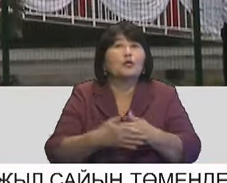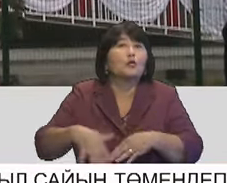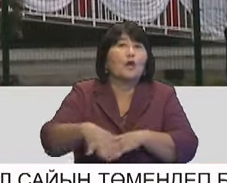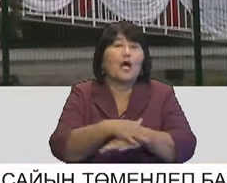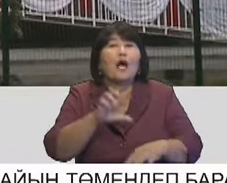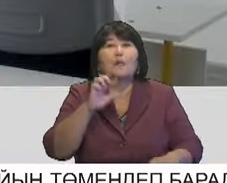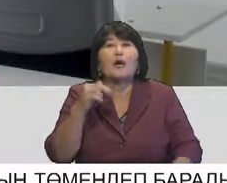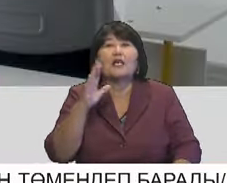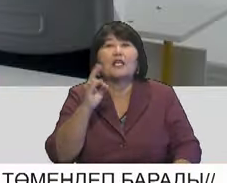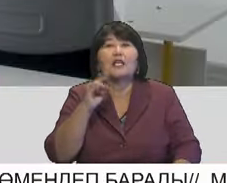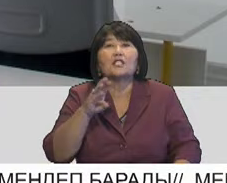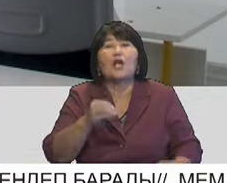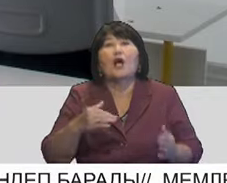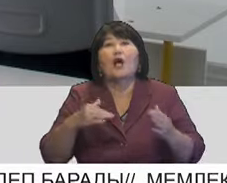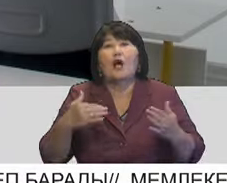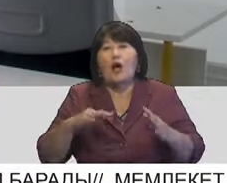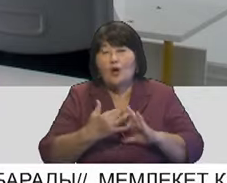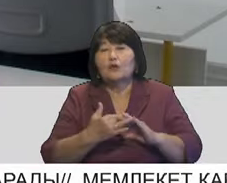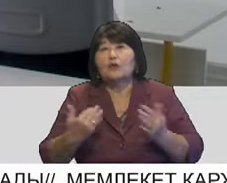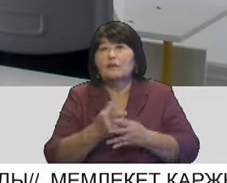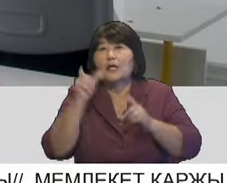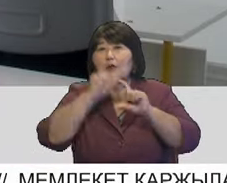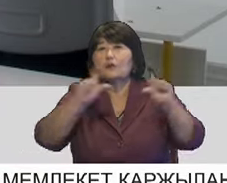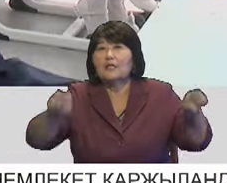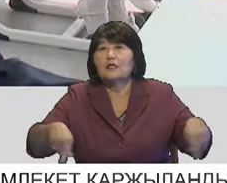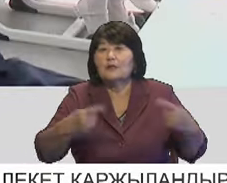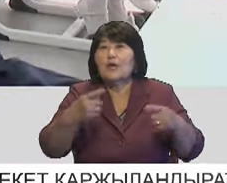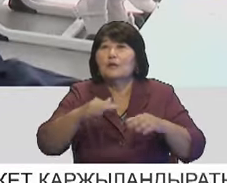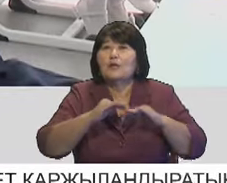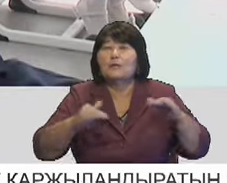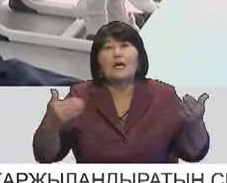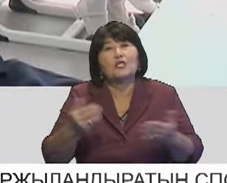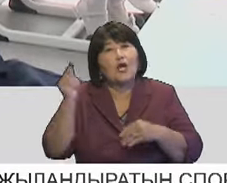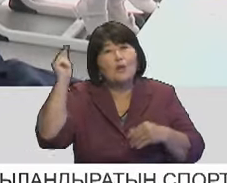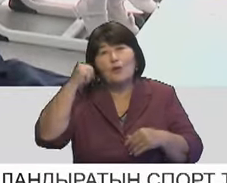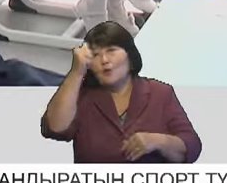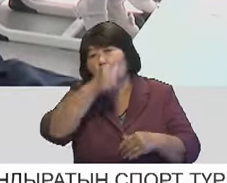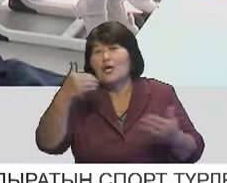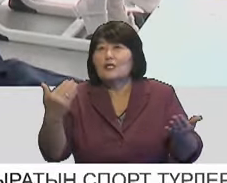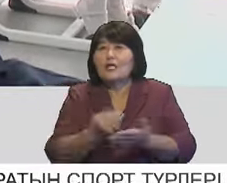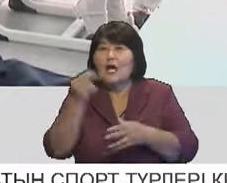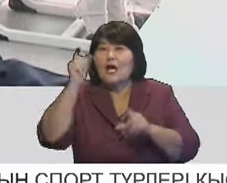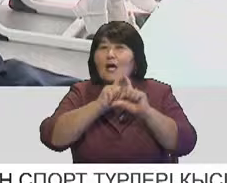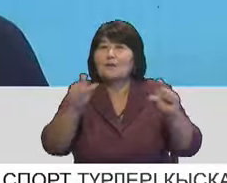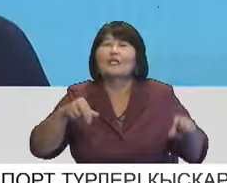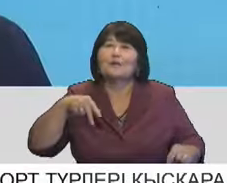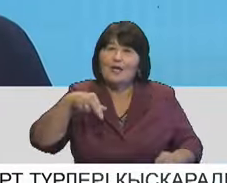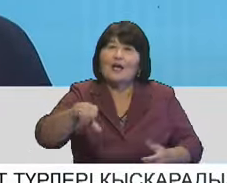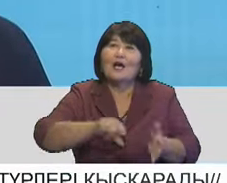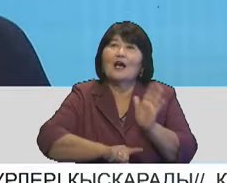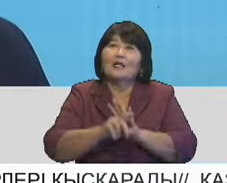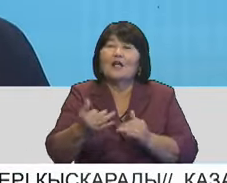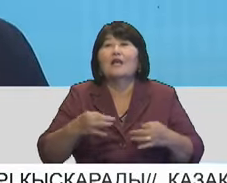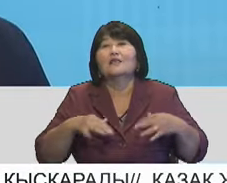Байкенже ауылында жаңа білім ордасы бой көтерді. Енді байкенжелік балалар жаңа оқу жылында жаңа мектепке қадам басады.